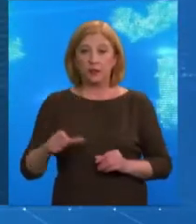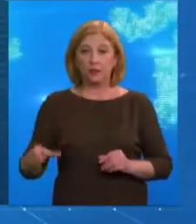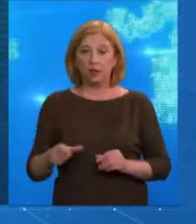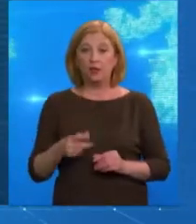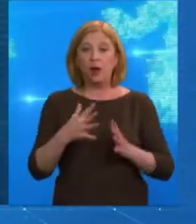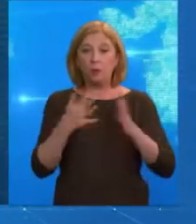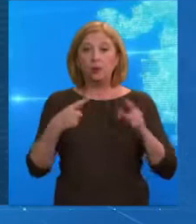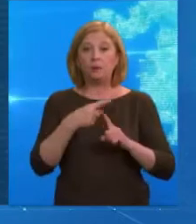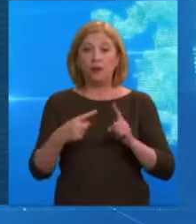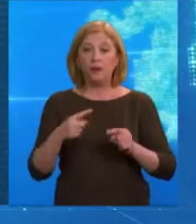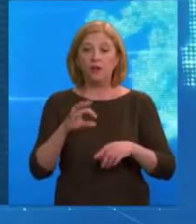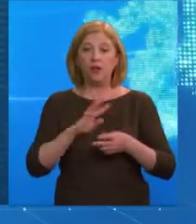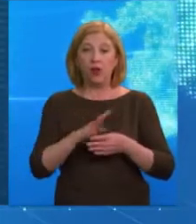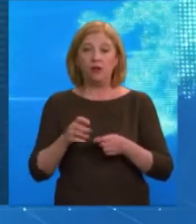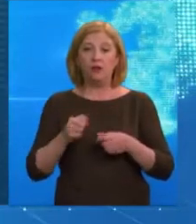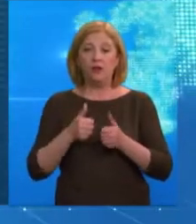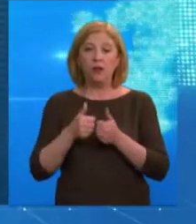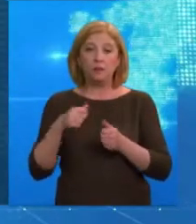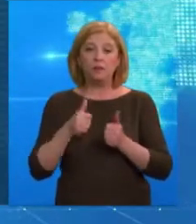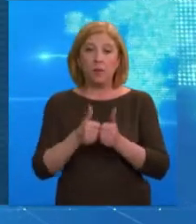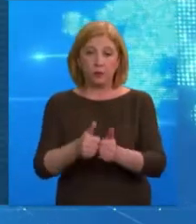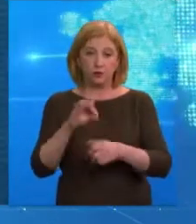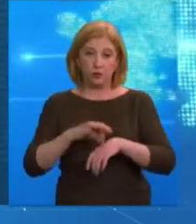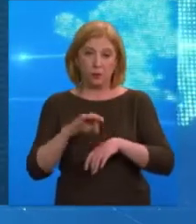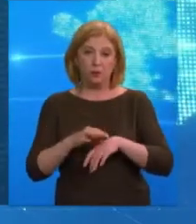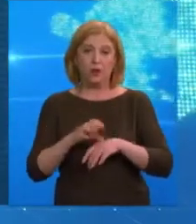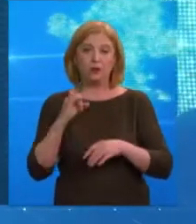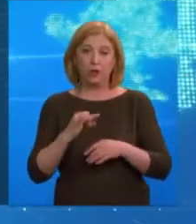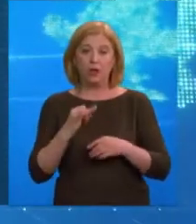половины коронавирус был сопутствующим заболеванием и усугубил протекание хронической болезни